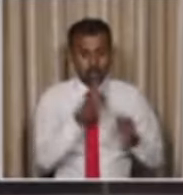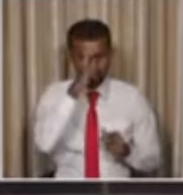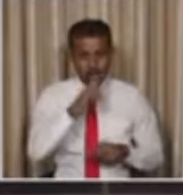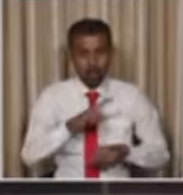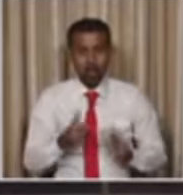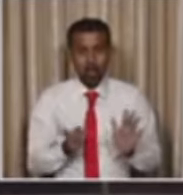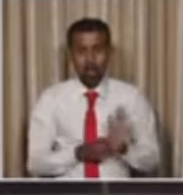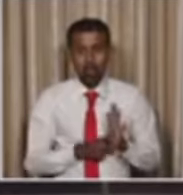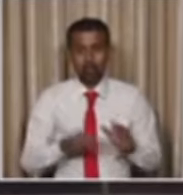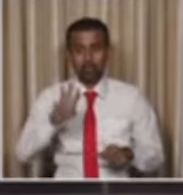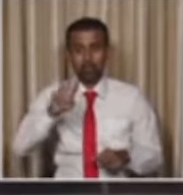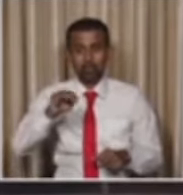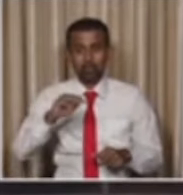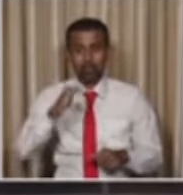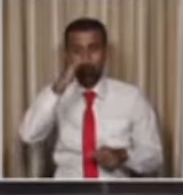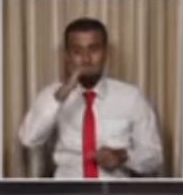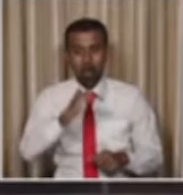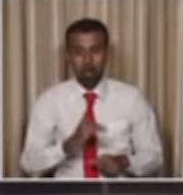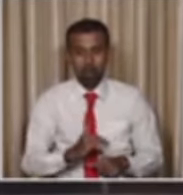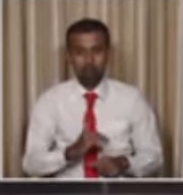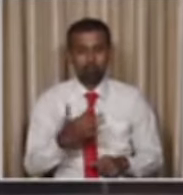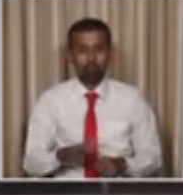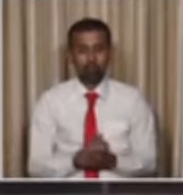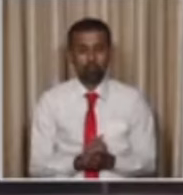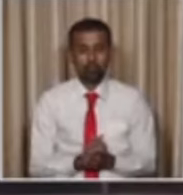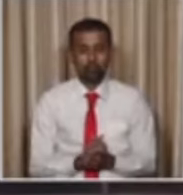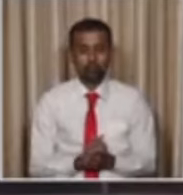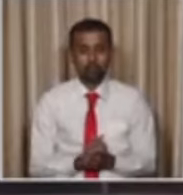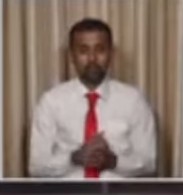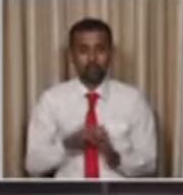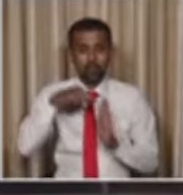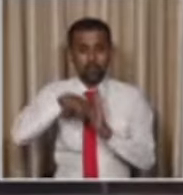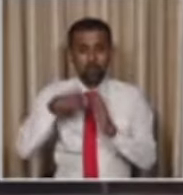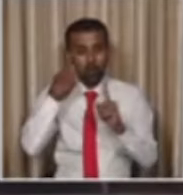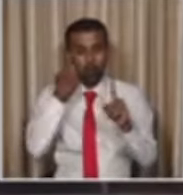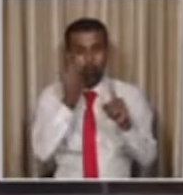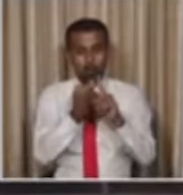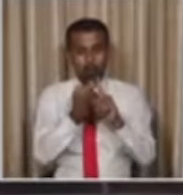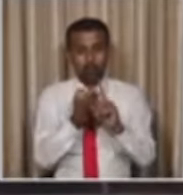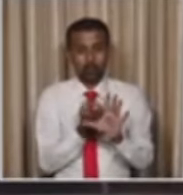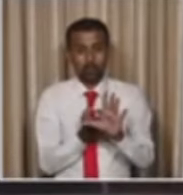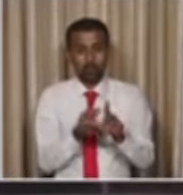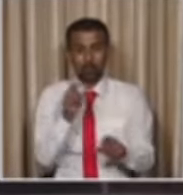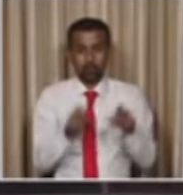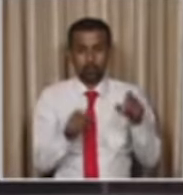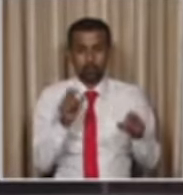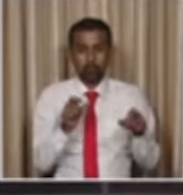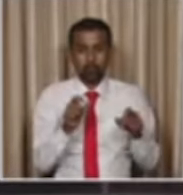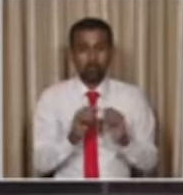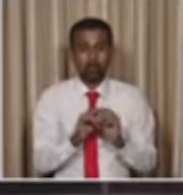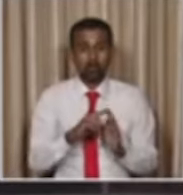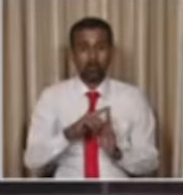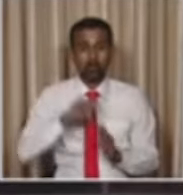ලක්ෂ 30ට අඩු වුණා. මම ඔබතුමාට කියන්නේ වගකීමෙන් ඒ දකුණු කොරියාවේ තරුණයෝ තරුණියෝ